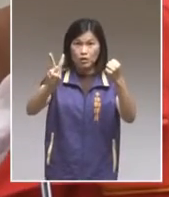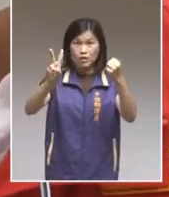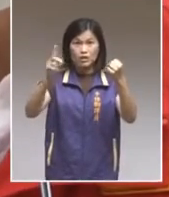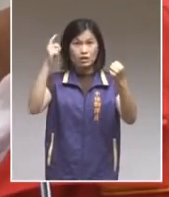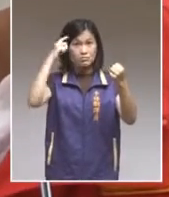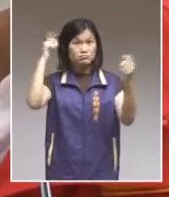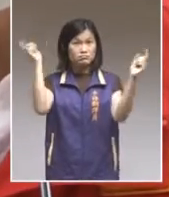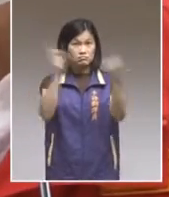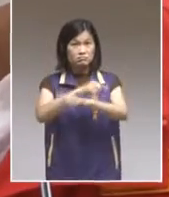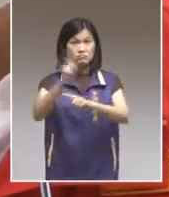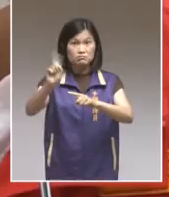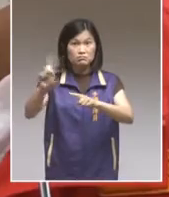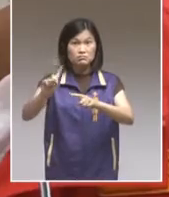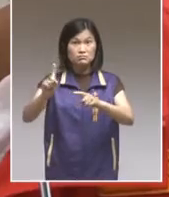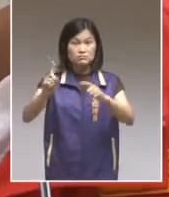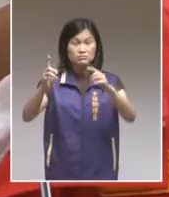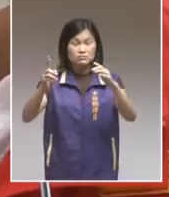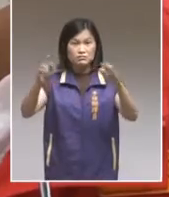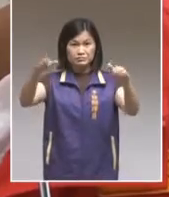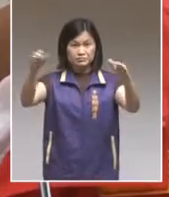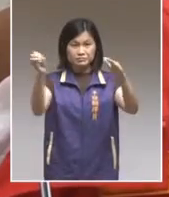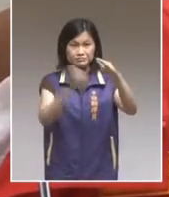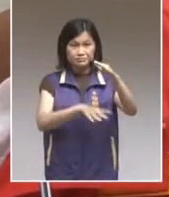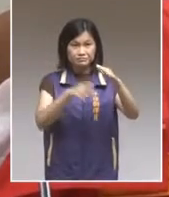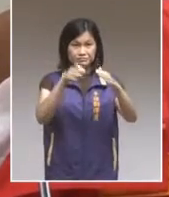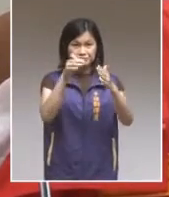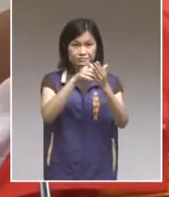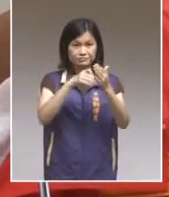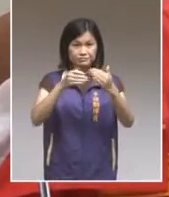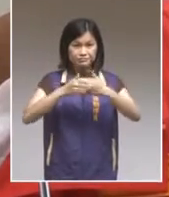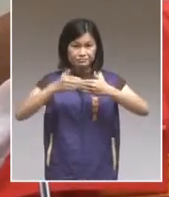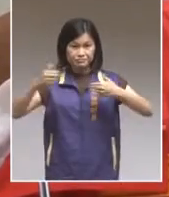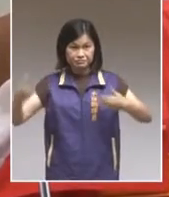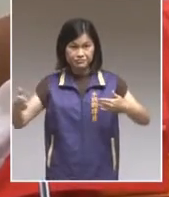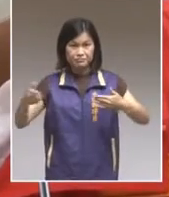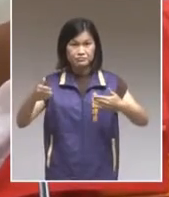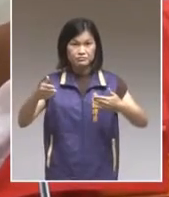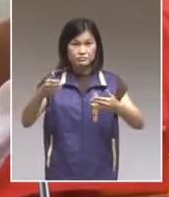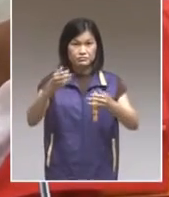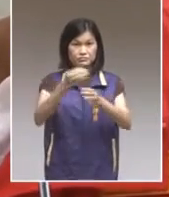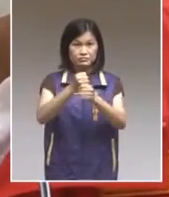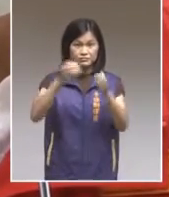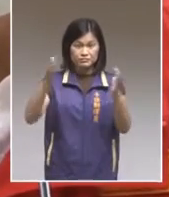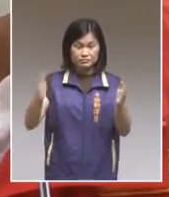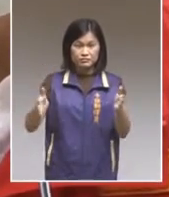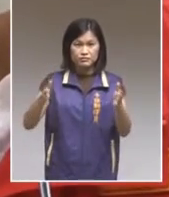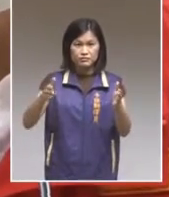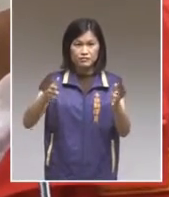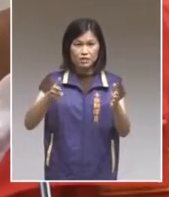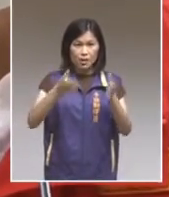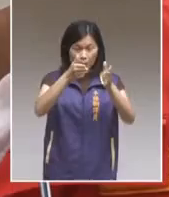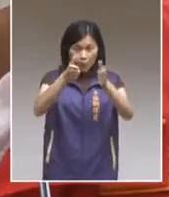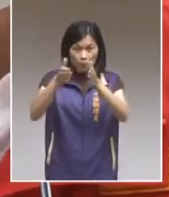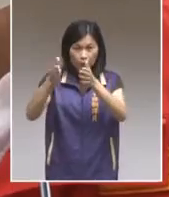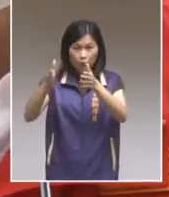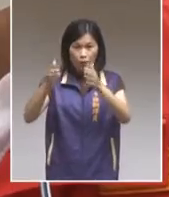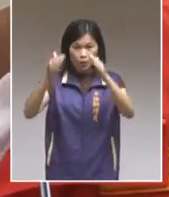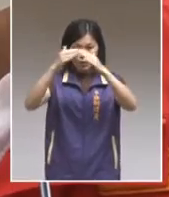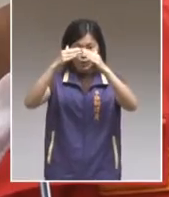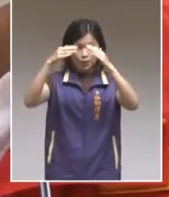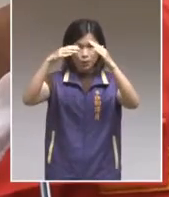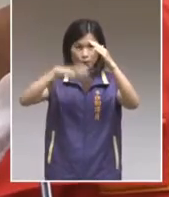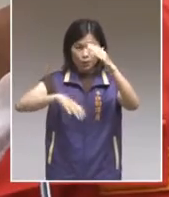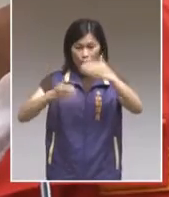也代表说我们在框列隔离的时候这个有把这个居隔的对象这个能